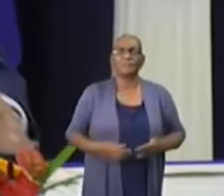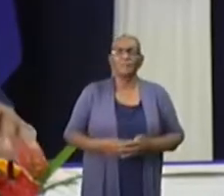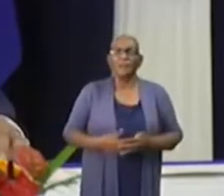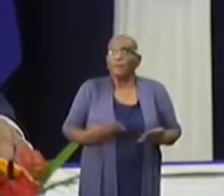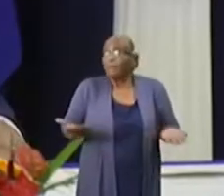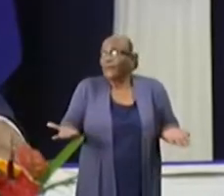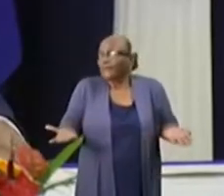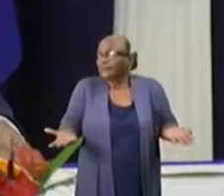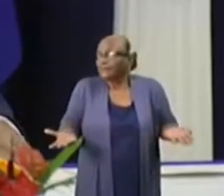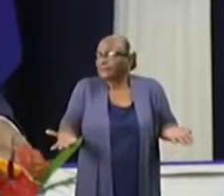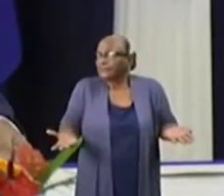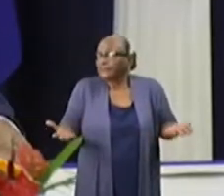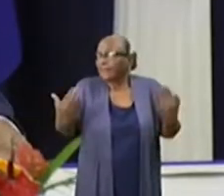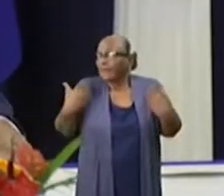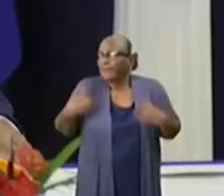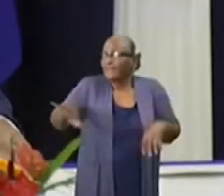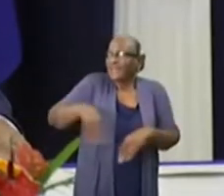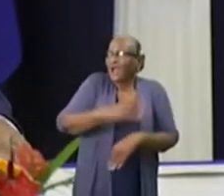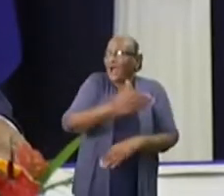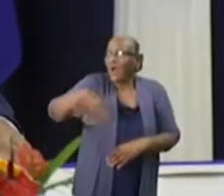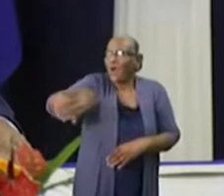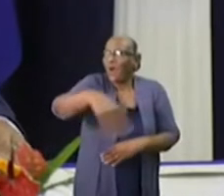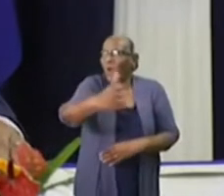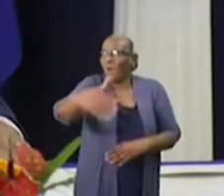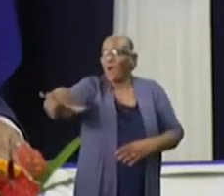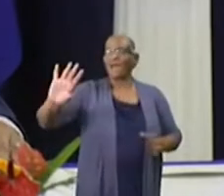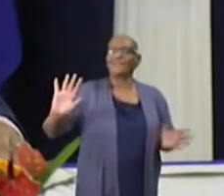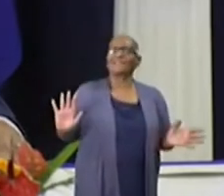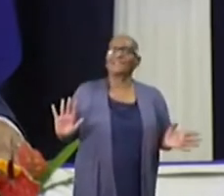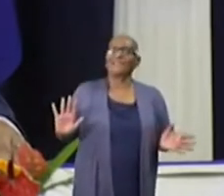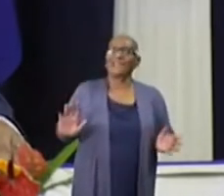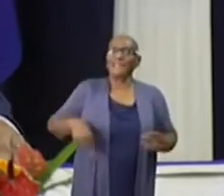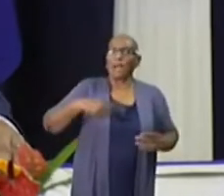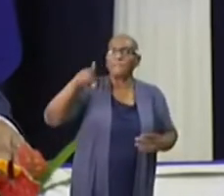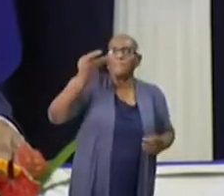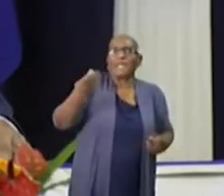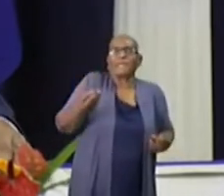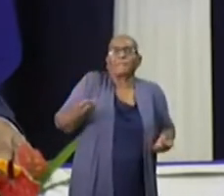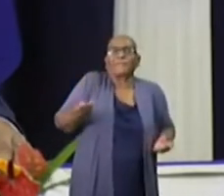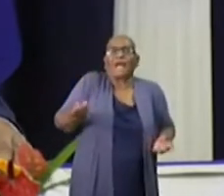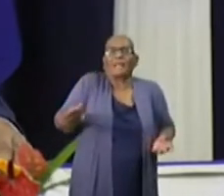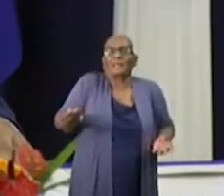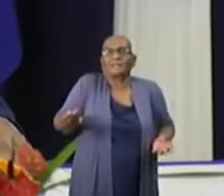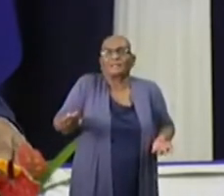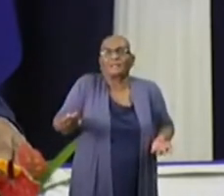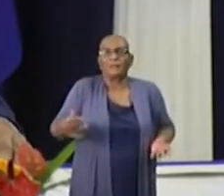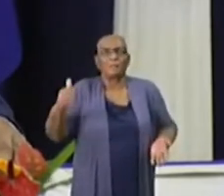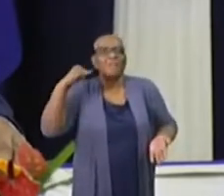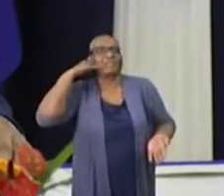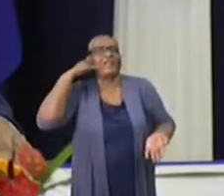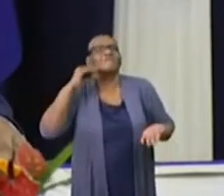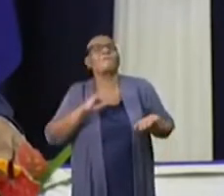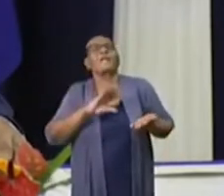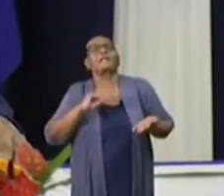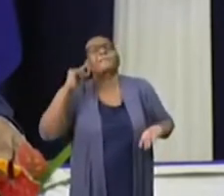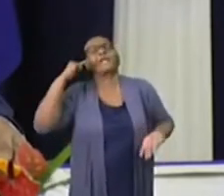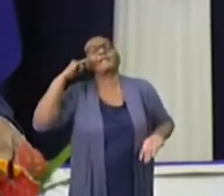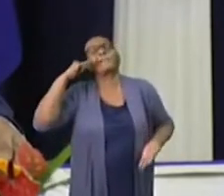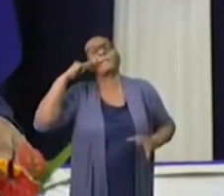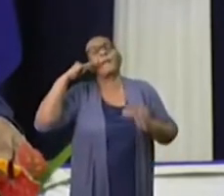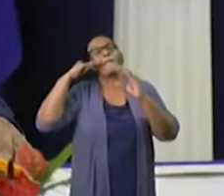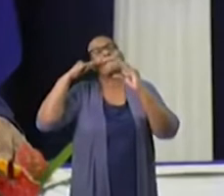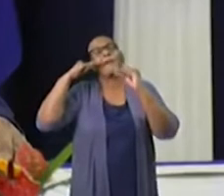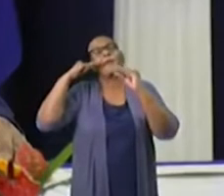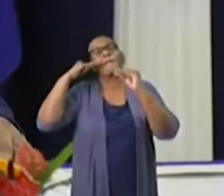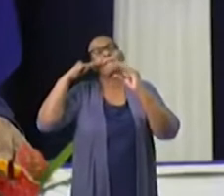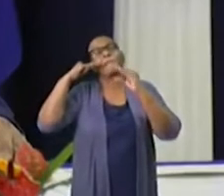gaan mensen travelen en dan betalen ze meer kosten bij het voeren van telefoongesprekken. En daarvoor is er